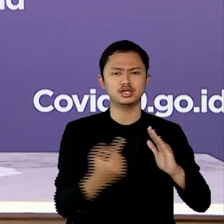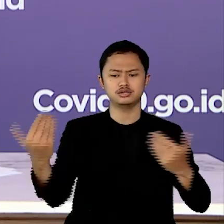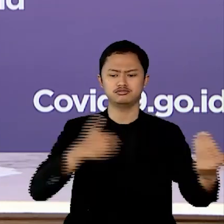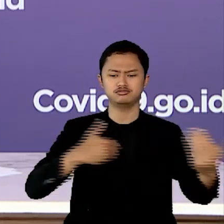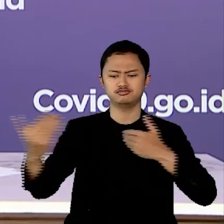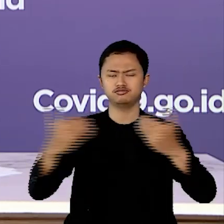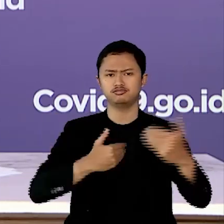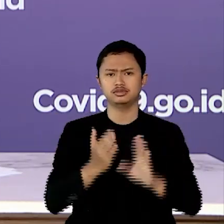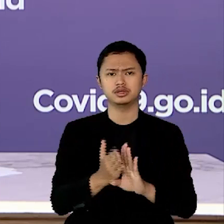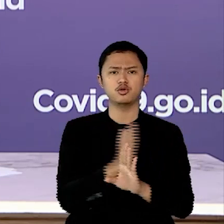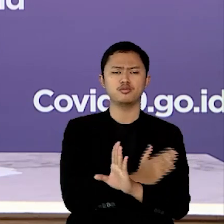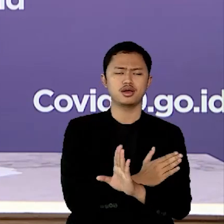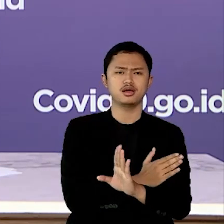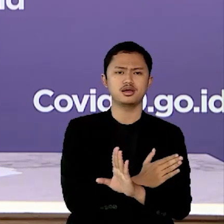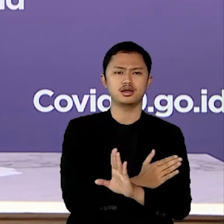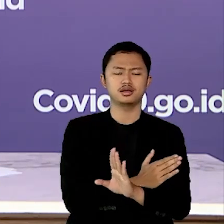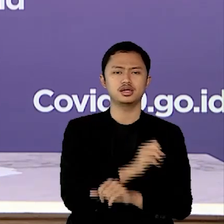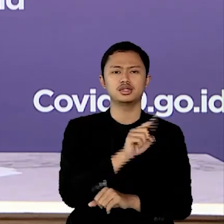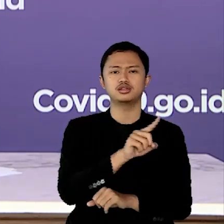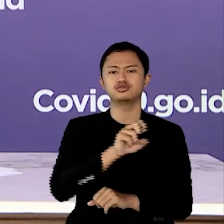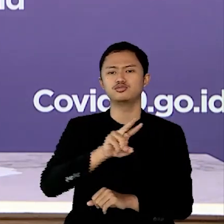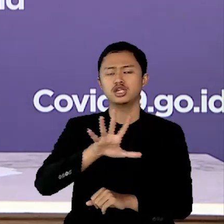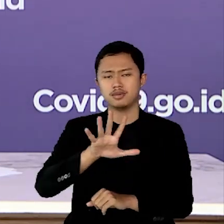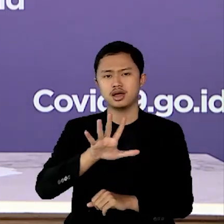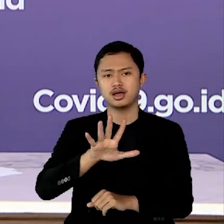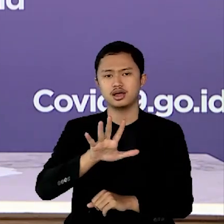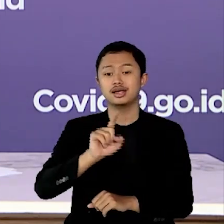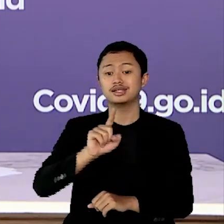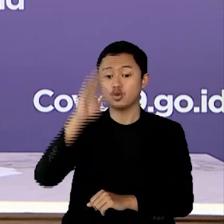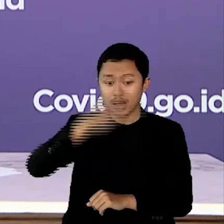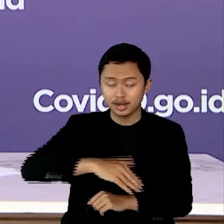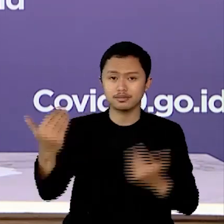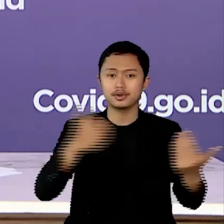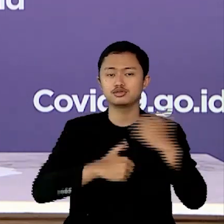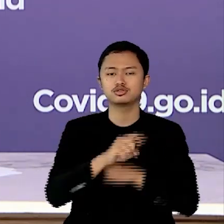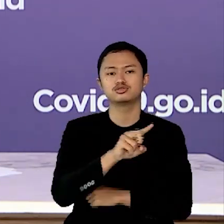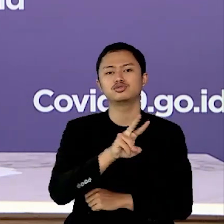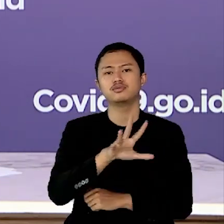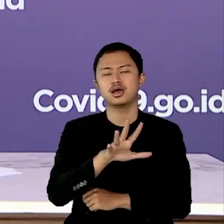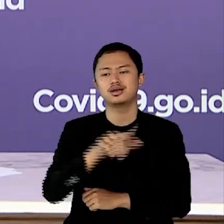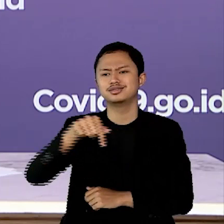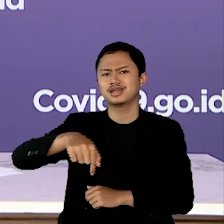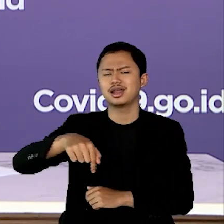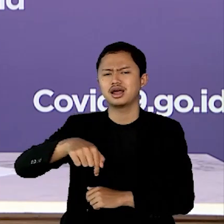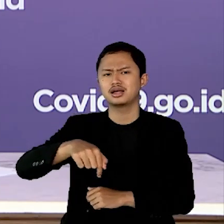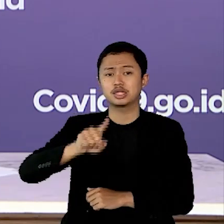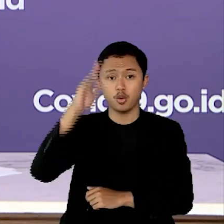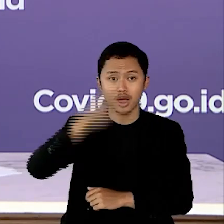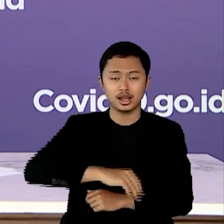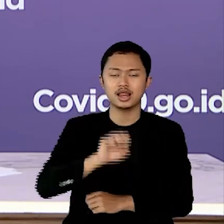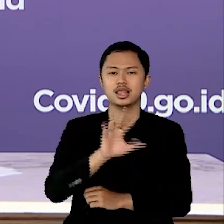pasien masuk Harian dari yang sebelumnya 125 pasien masuk dalam satu hari menjadi